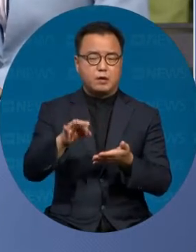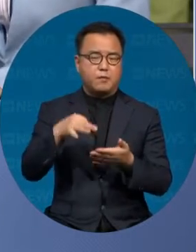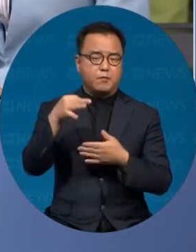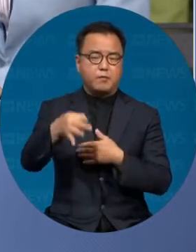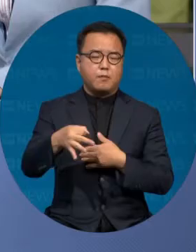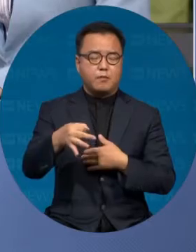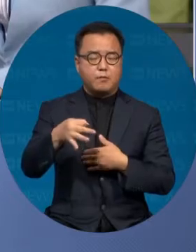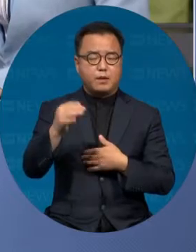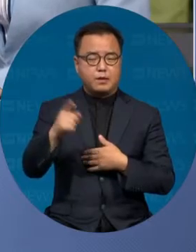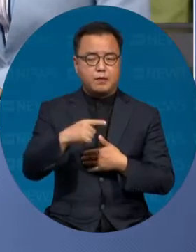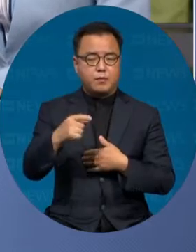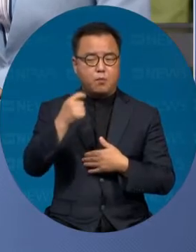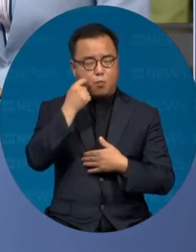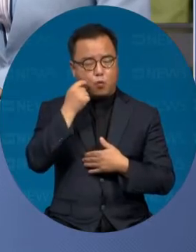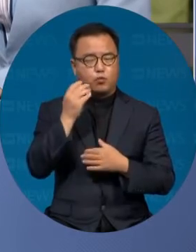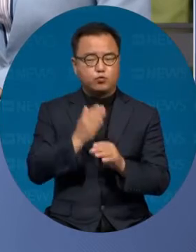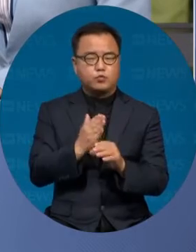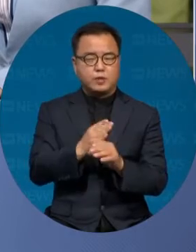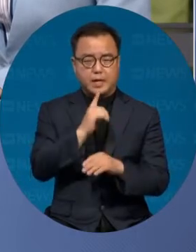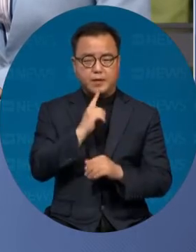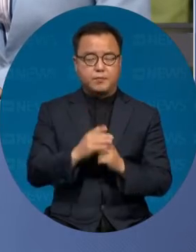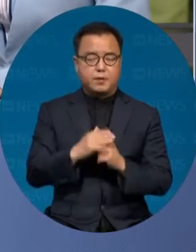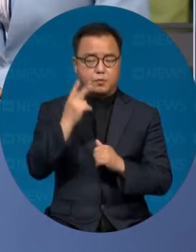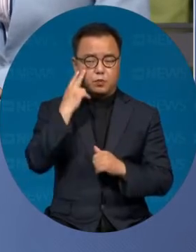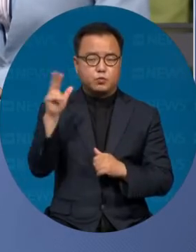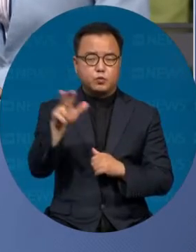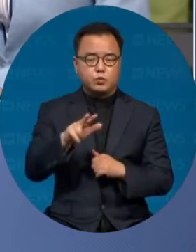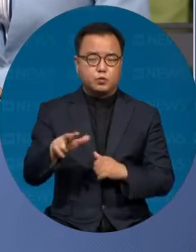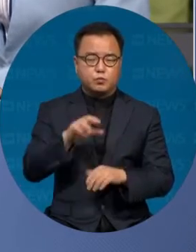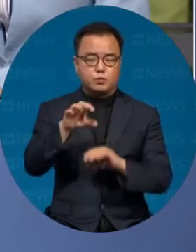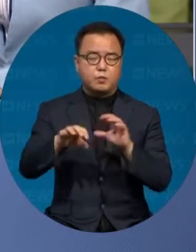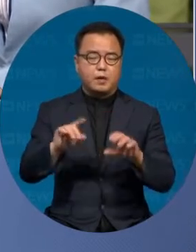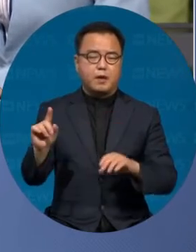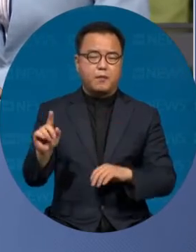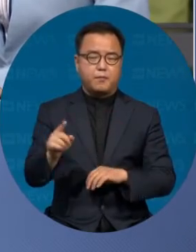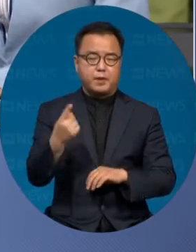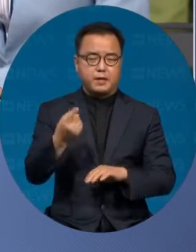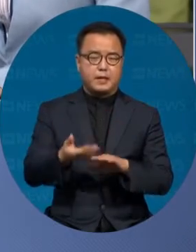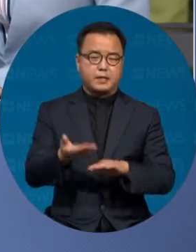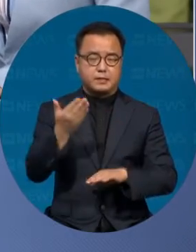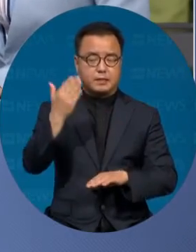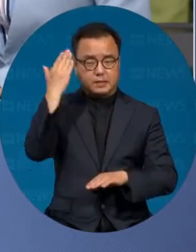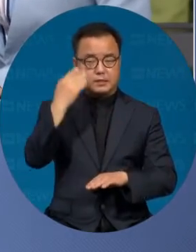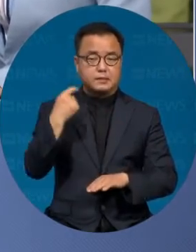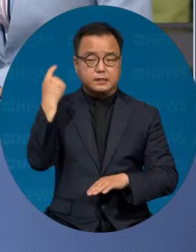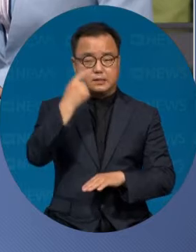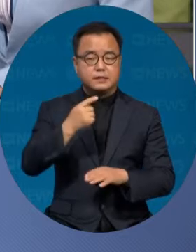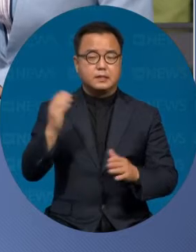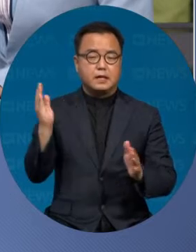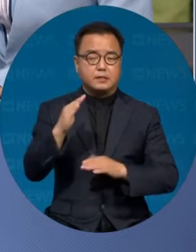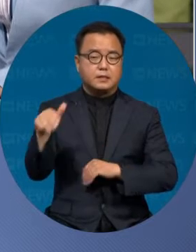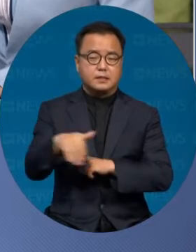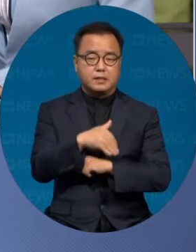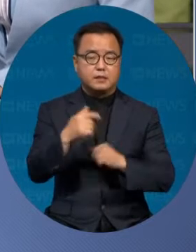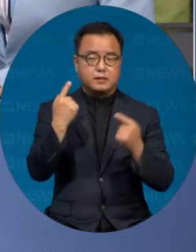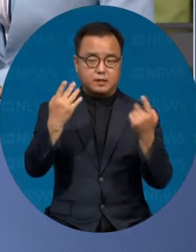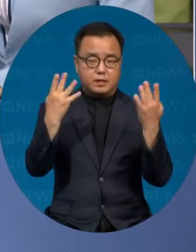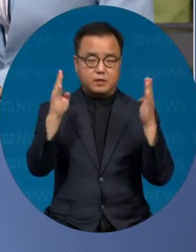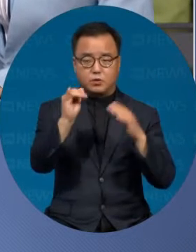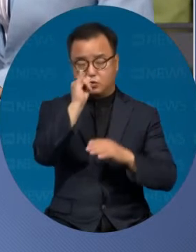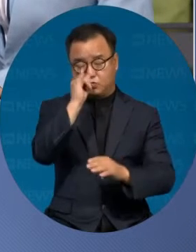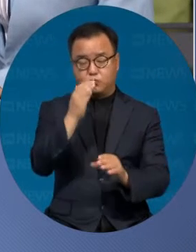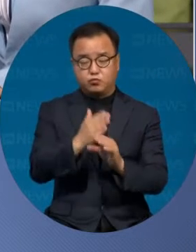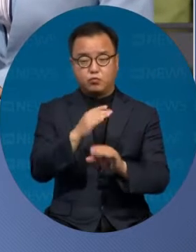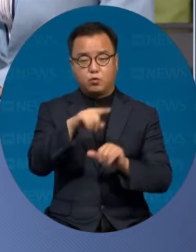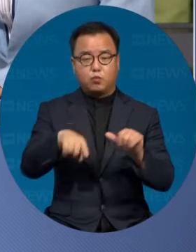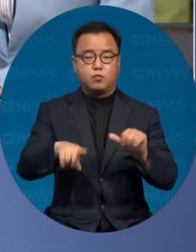학생들이 많다는 말이겠죠. 현재 미국 전역에는 100개 이상의 흑인 대학들이 자리하고 있는데요. 현재는 이 가운데